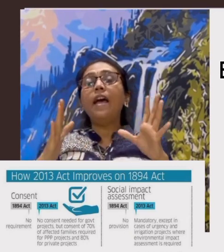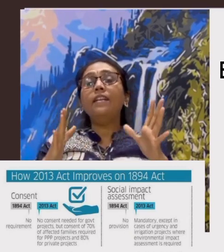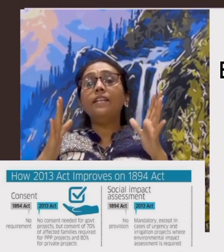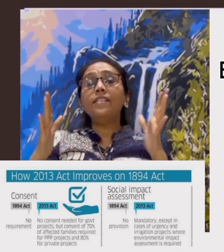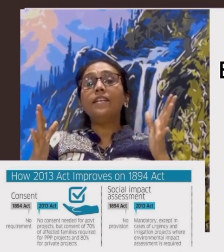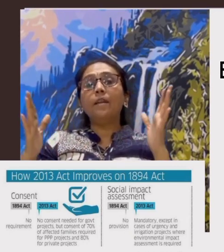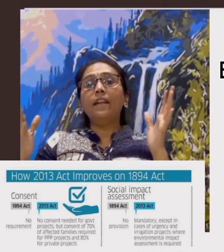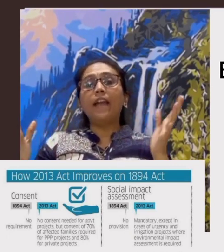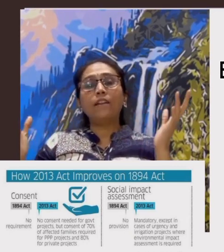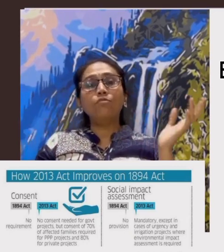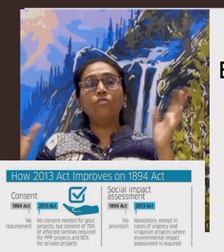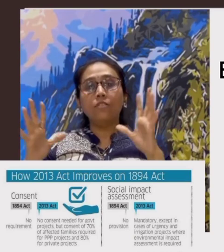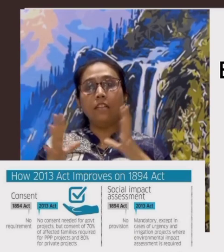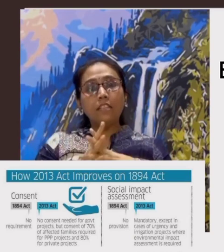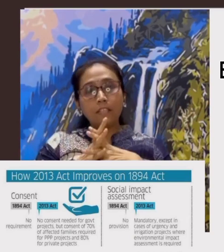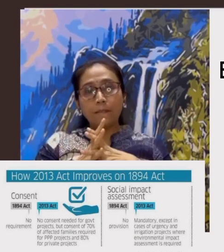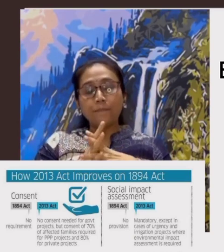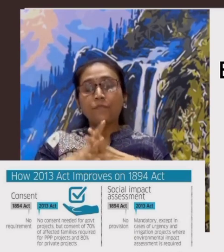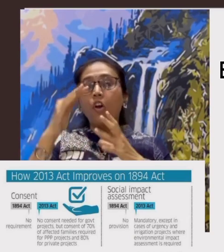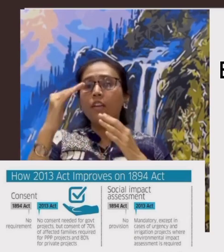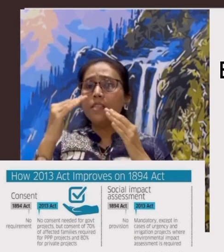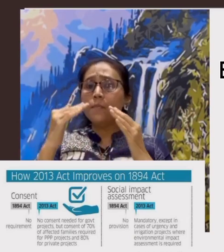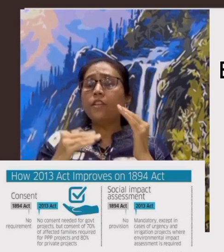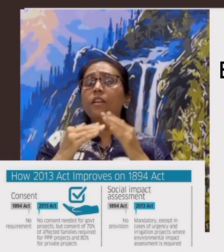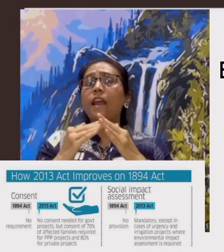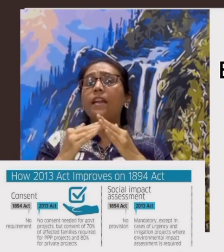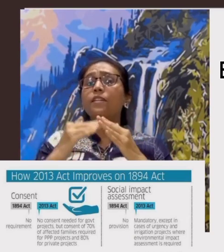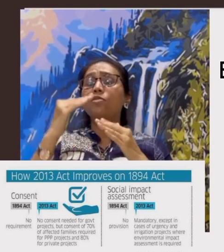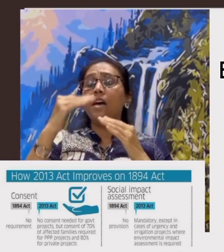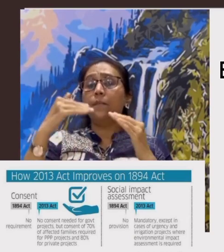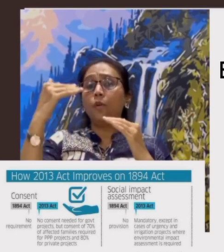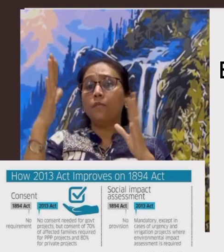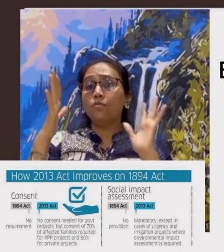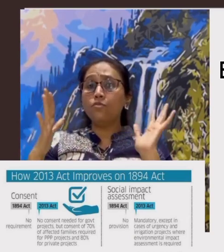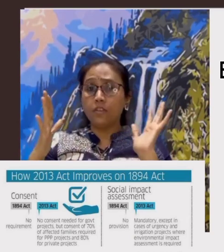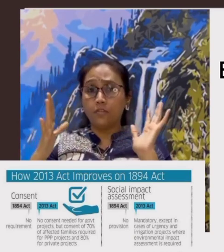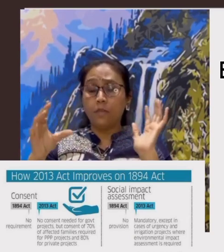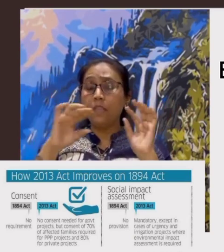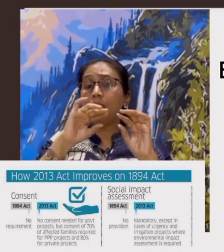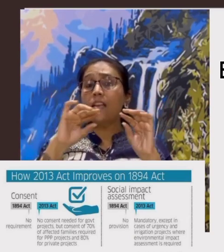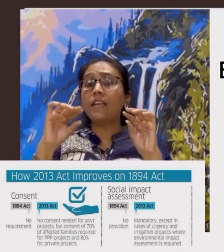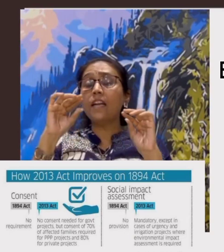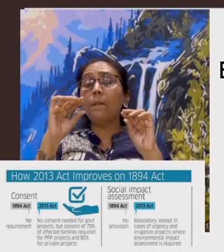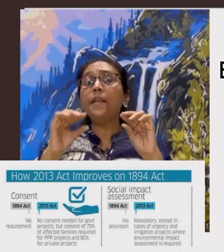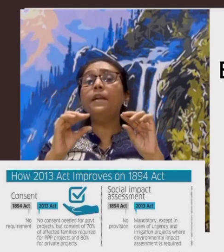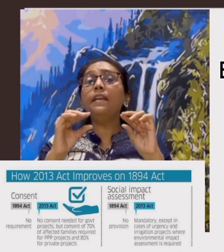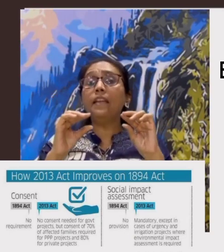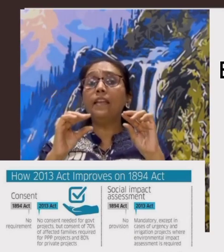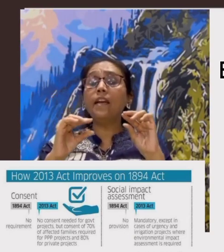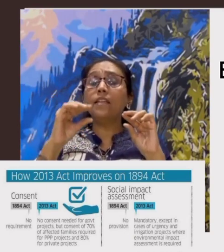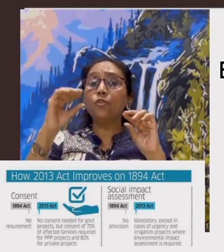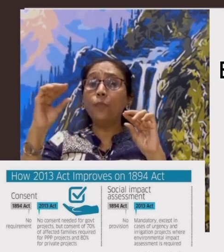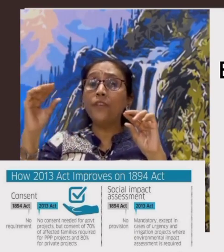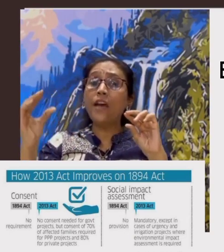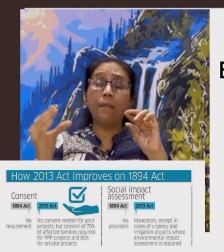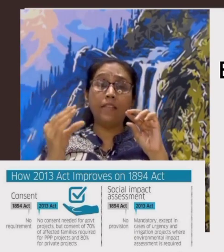एंड रीसेटलमेंट एक्ट 2013। और इस पर्टिकुलर एक्ट ने वो सारे प्रॉब्लम्स को सॉर्ट आउट कर, मतलब इस एक्ट ने कमिटमेंट ले लिया कि